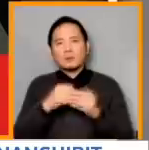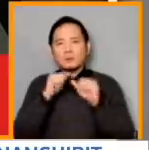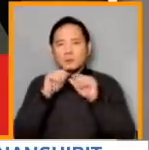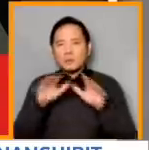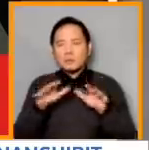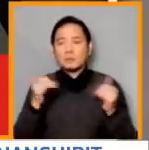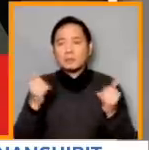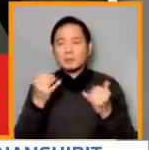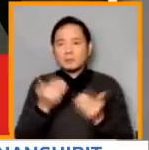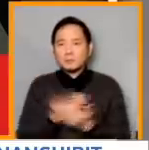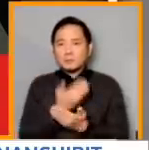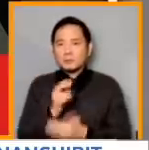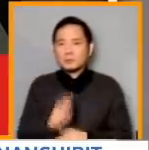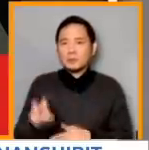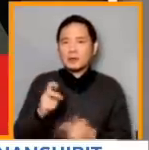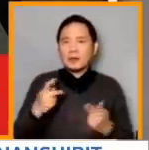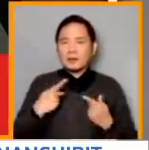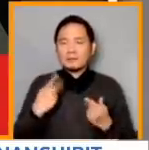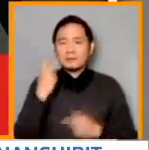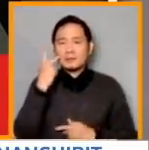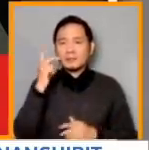at video ng sunset.